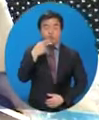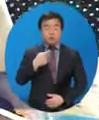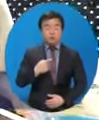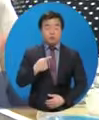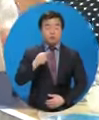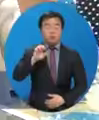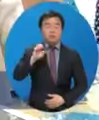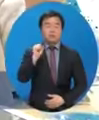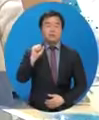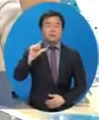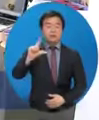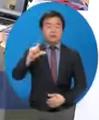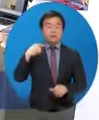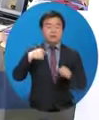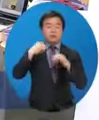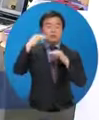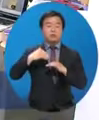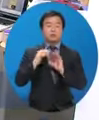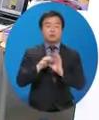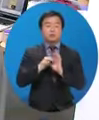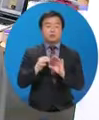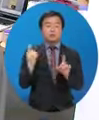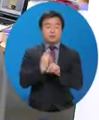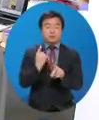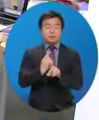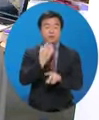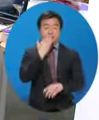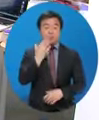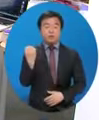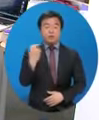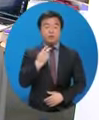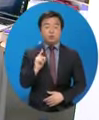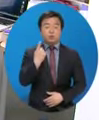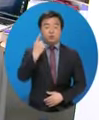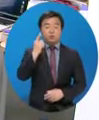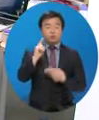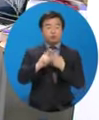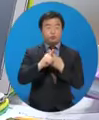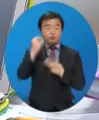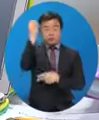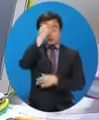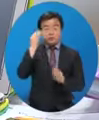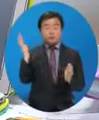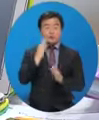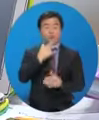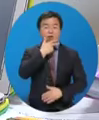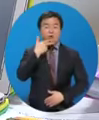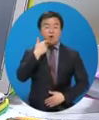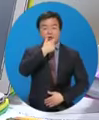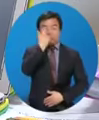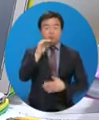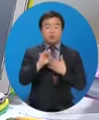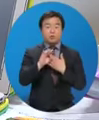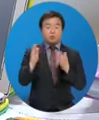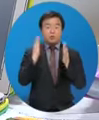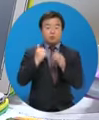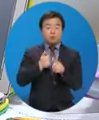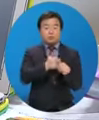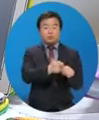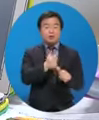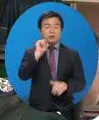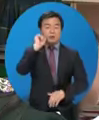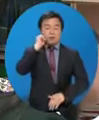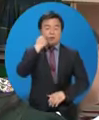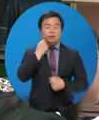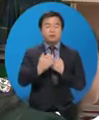등을 이용해 보완할 수 있습니다. 반면 고학년의 경우에는 영어 실력이 부족하면 수업을 따라가기가 힘들기